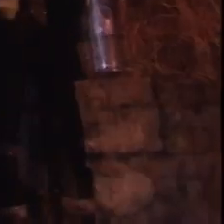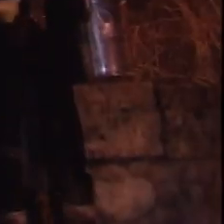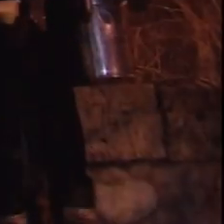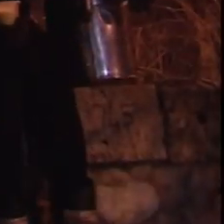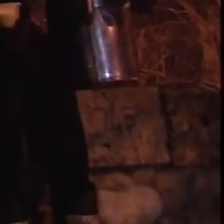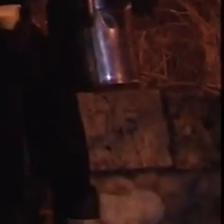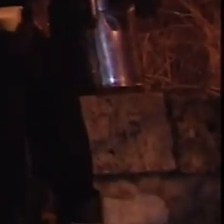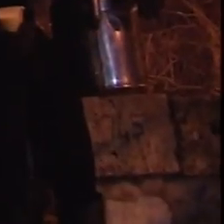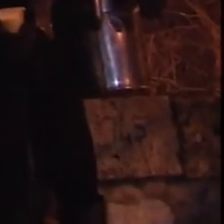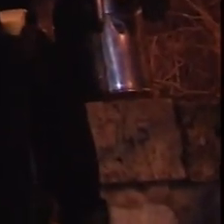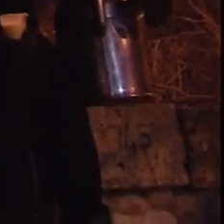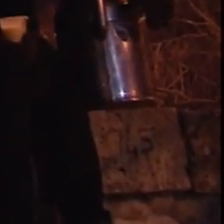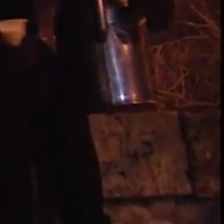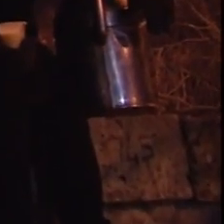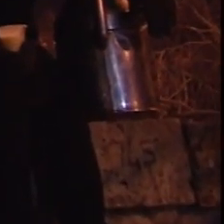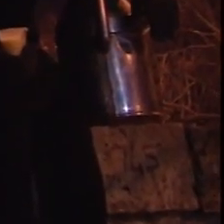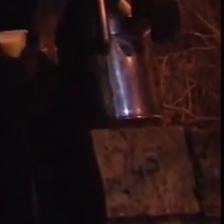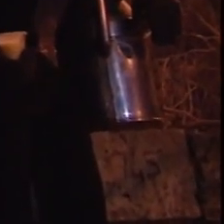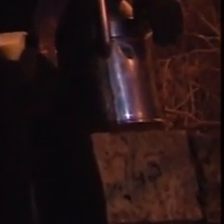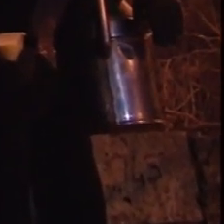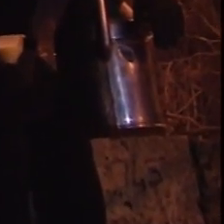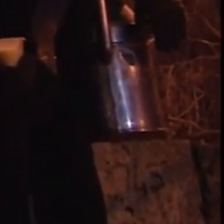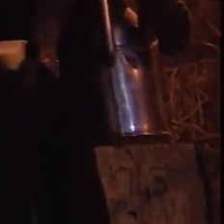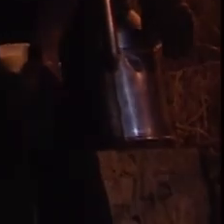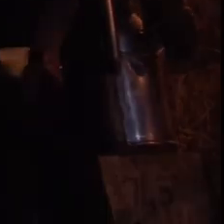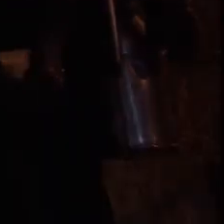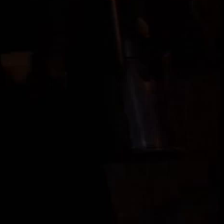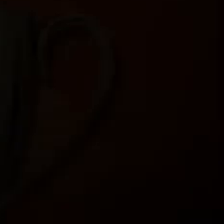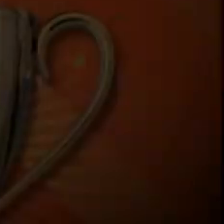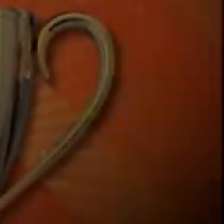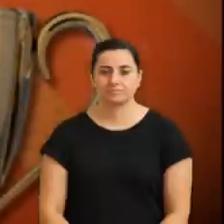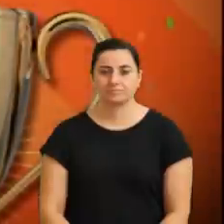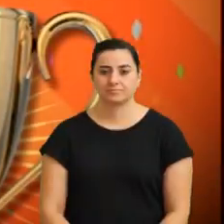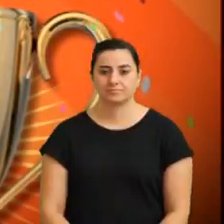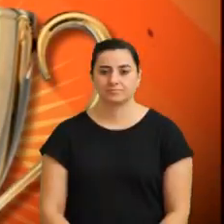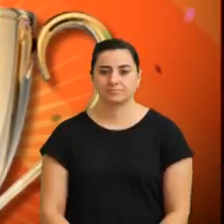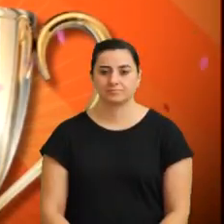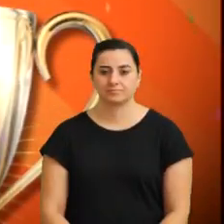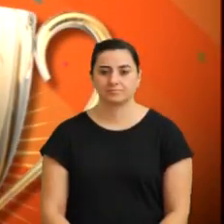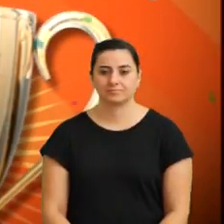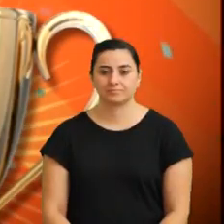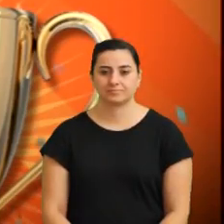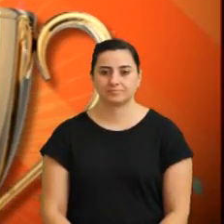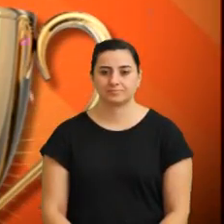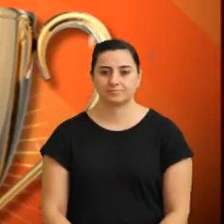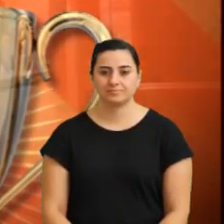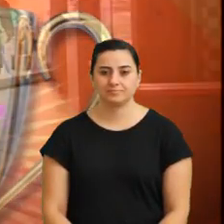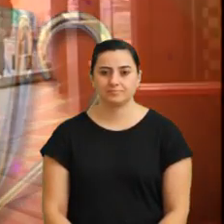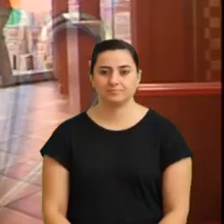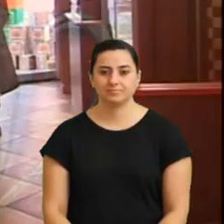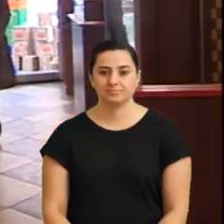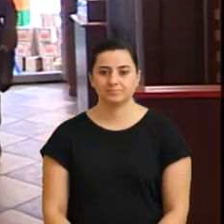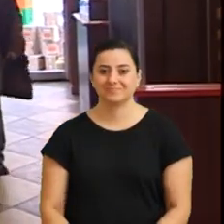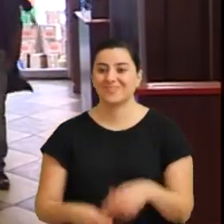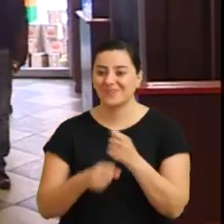Esniyorlar. Mert'in başı Pelin'in omzunda, Pelin'in başı Mert'in başının üzerinde, ağzı açık uyuyakalmışlar. Haftanın